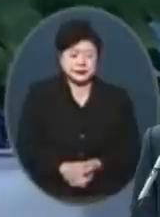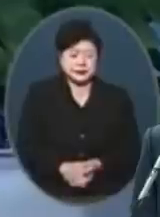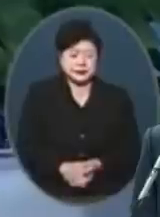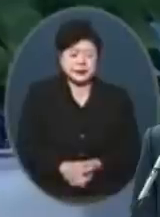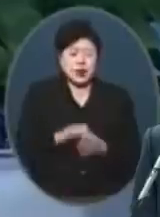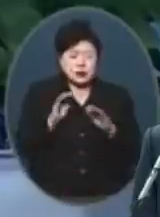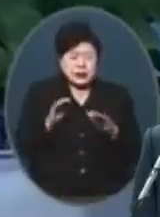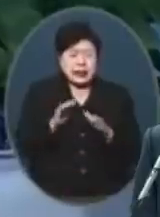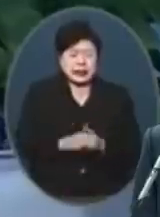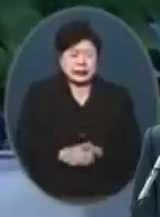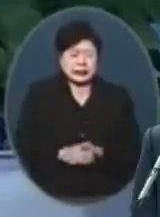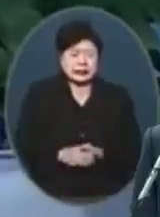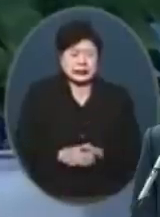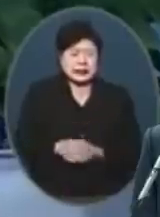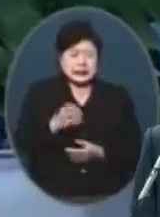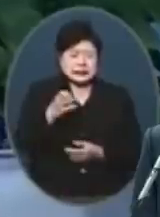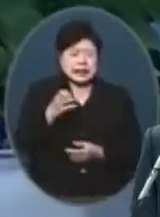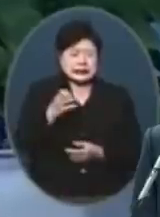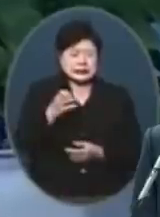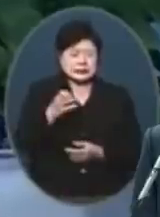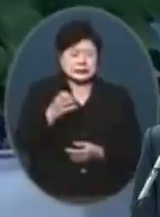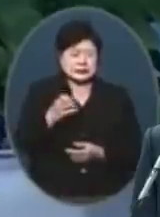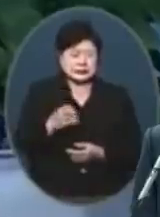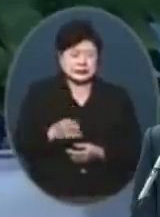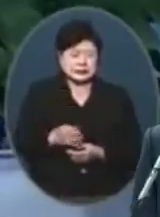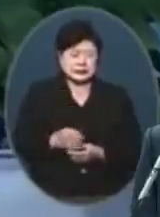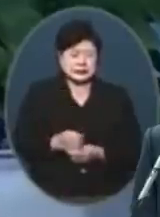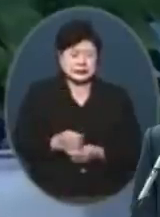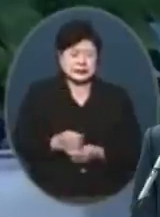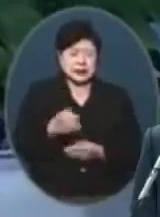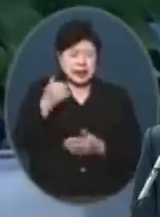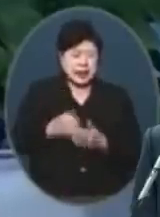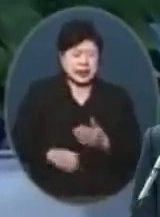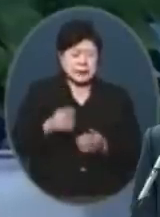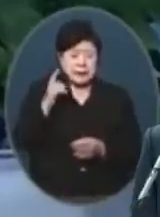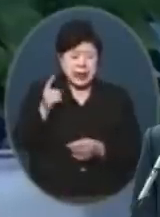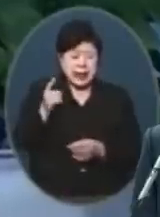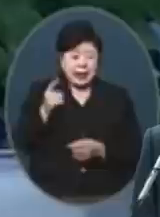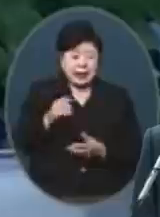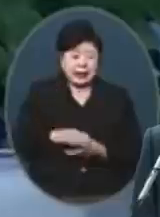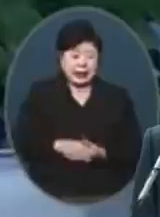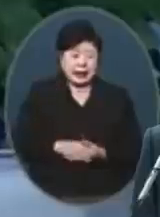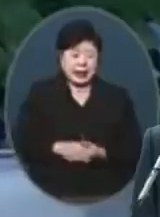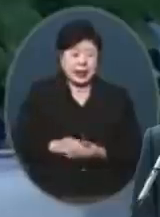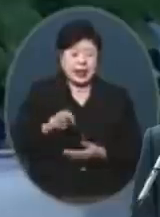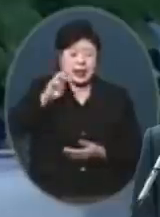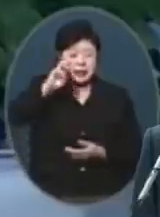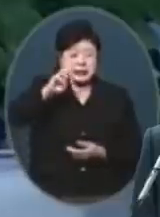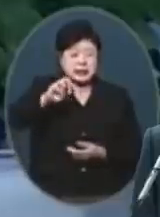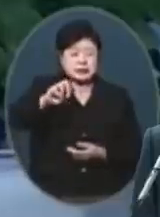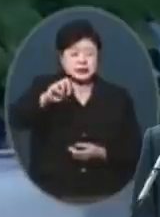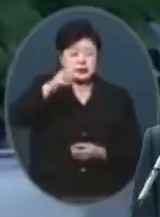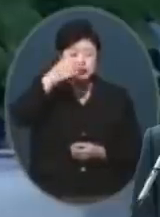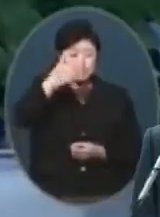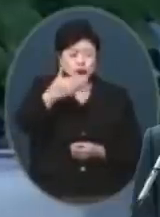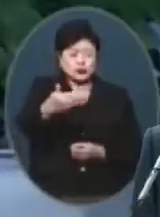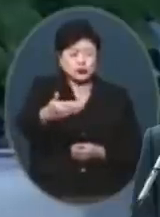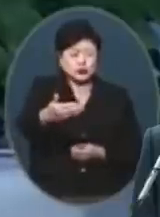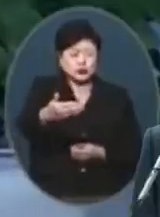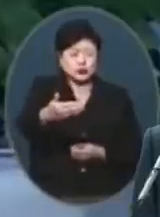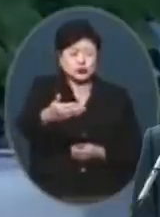원래 40대 때리게 되는데 40에 하나 매를